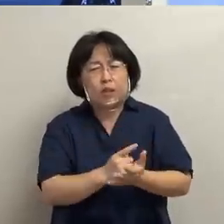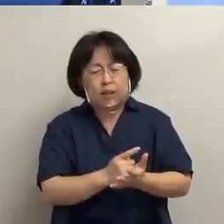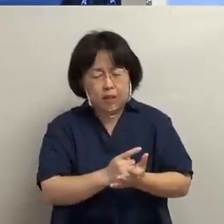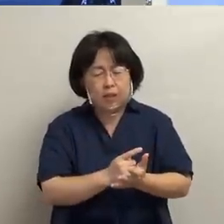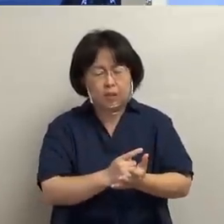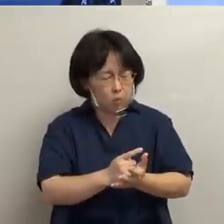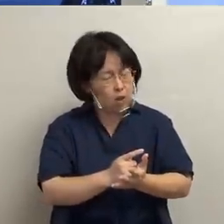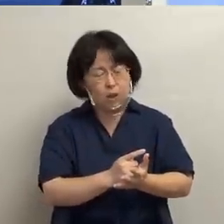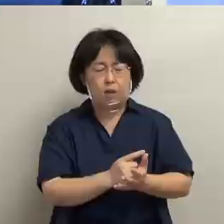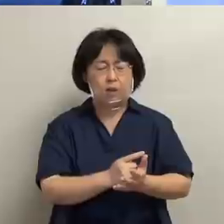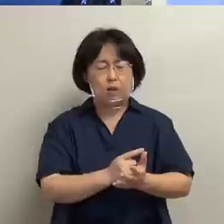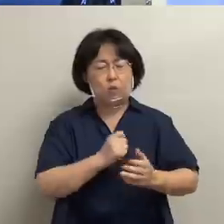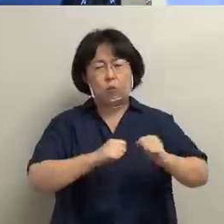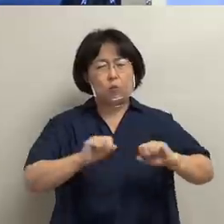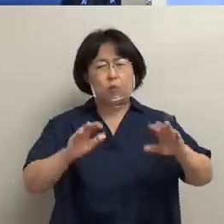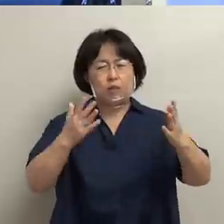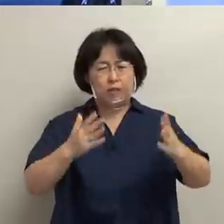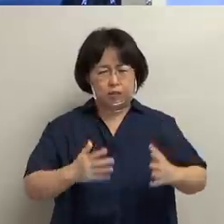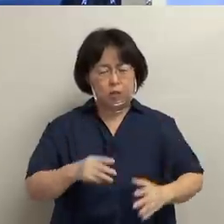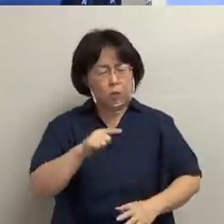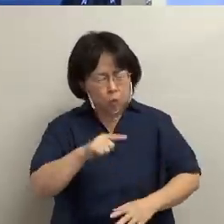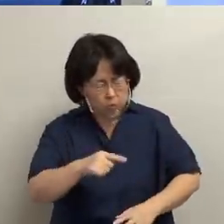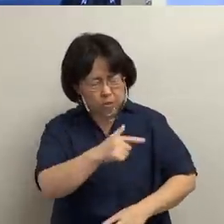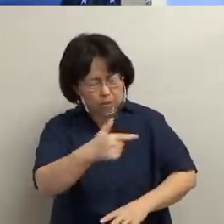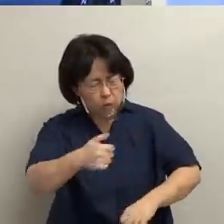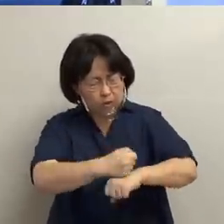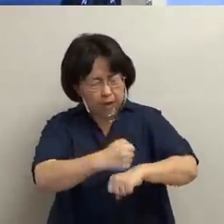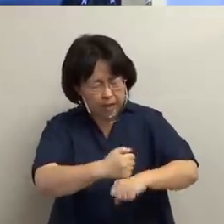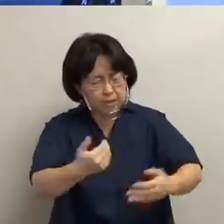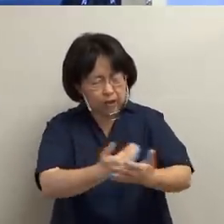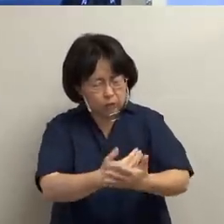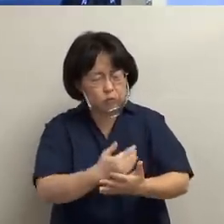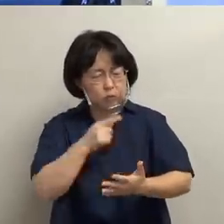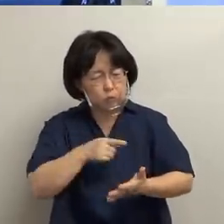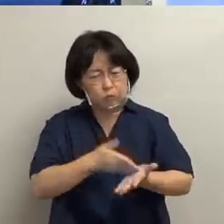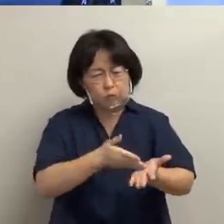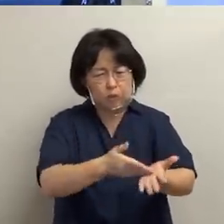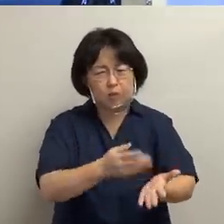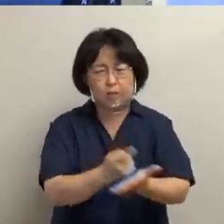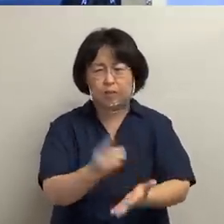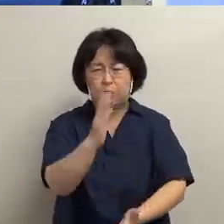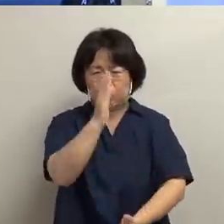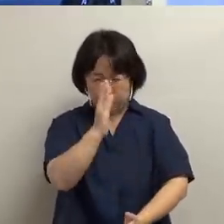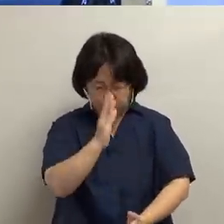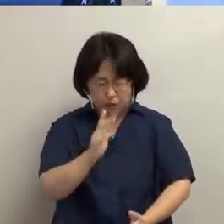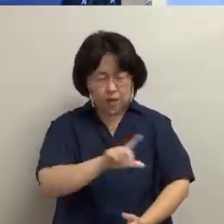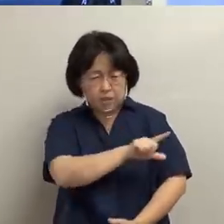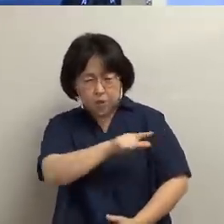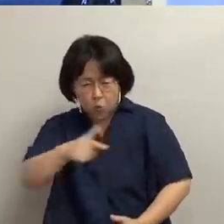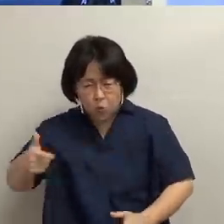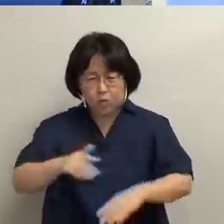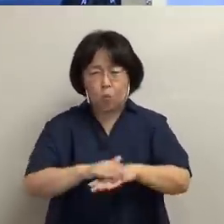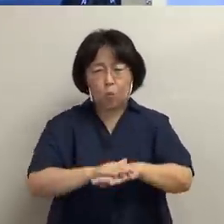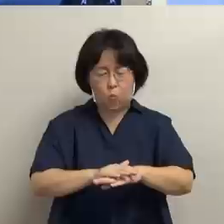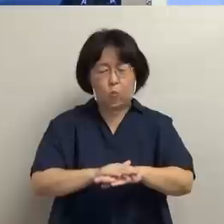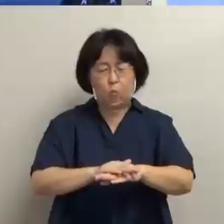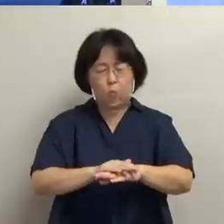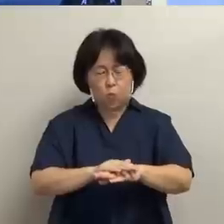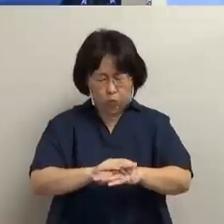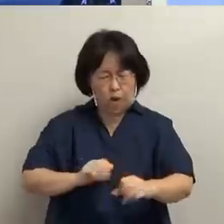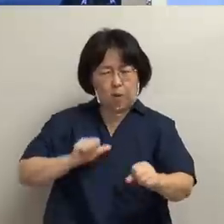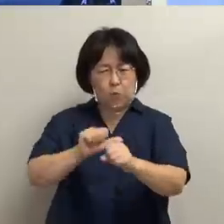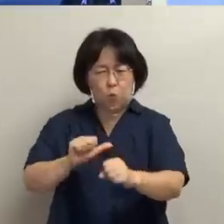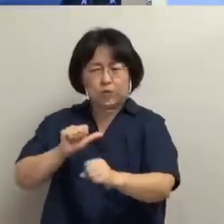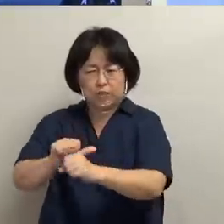やっぱりねこんなひどい大変なことがあるんですって言うだけじゃなくてやっぱりいろんなアプローチでこんないいことがあるんですよ